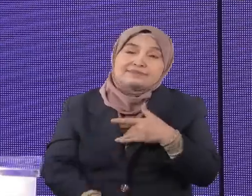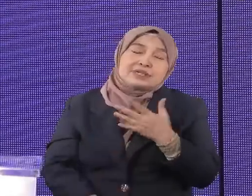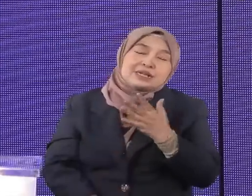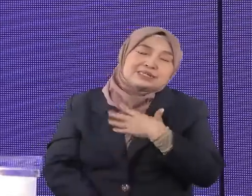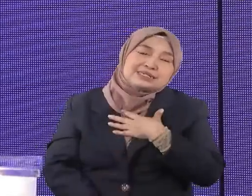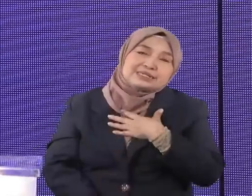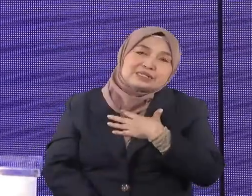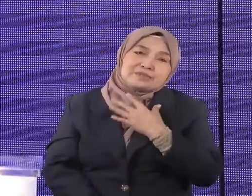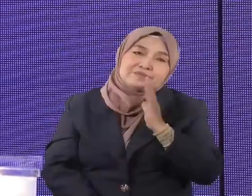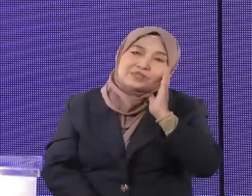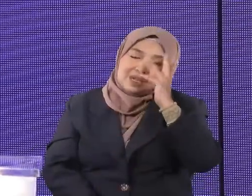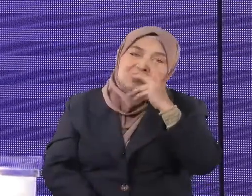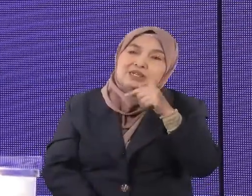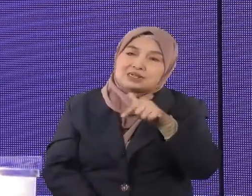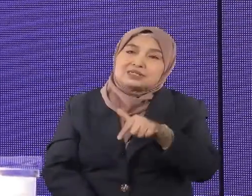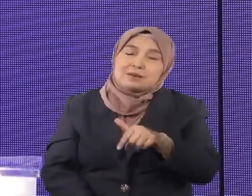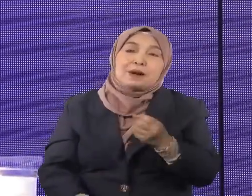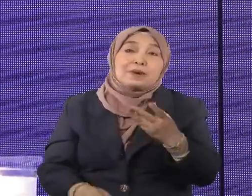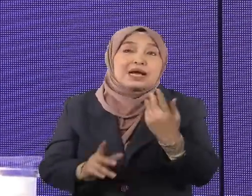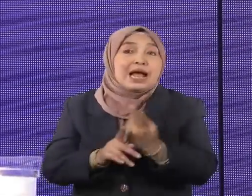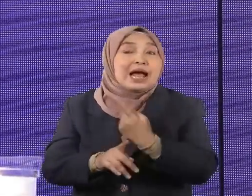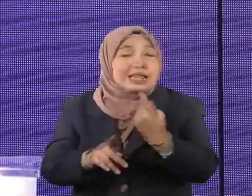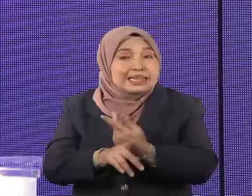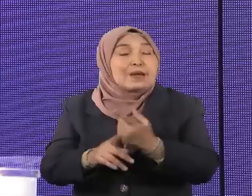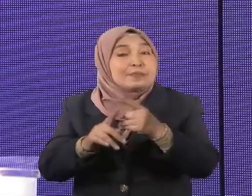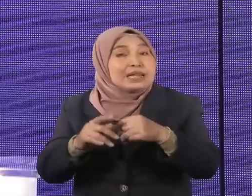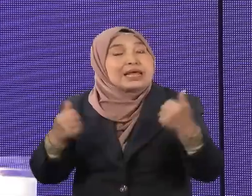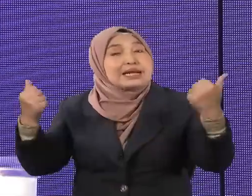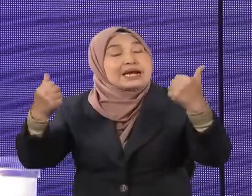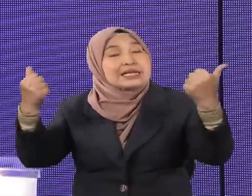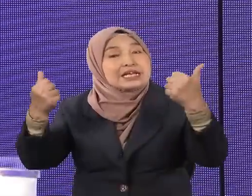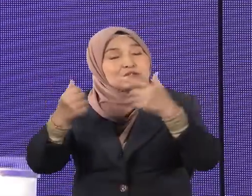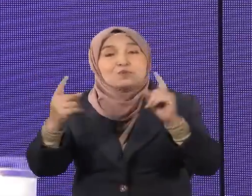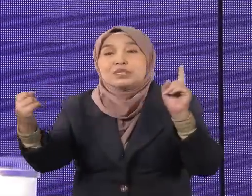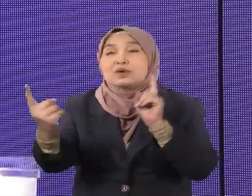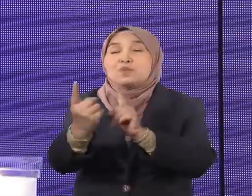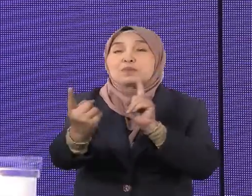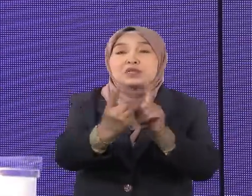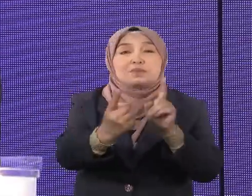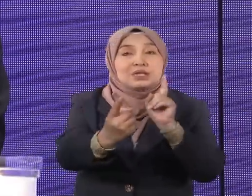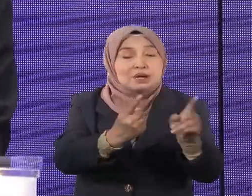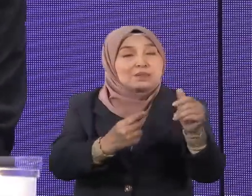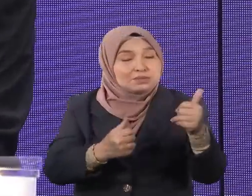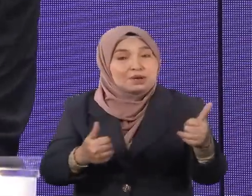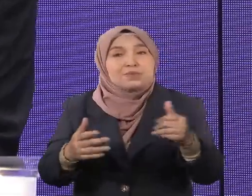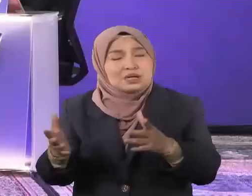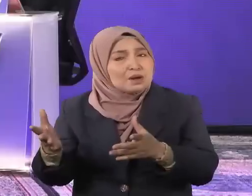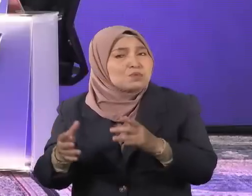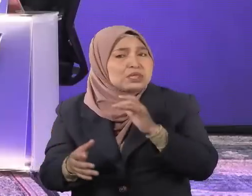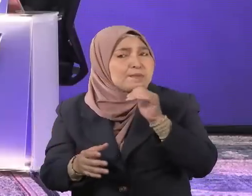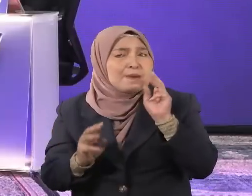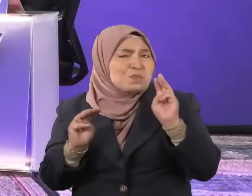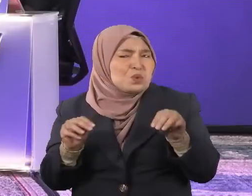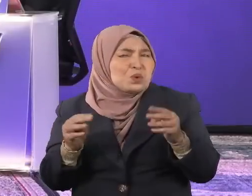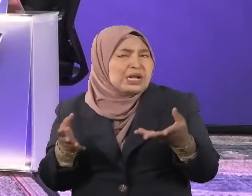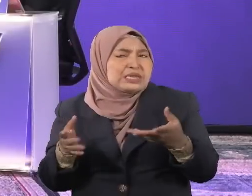hai cantik juga ni. Jadi berapa kali bila hari raya tu bertemu, dia kata, bagus bila kamu ni, kamu takkan tak mampu